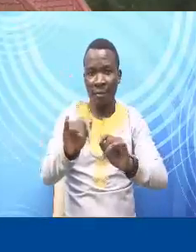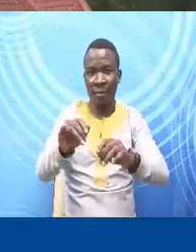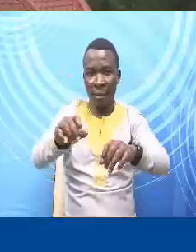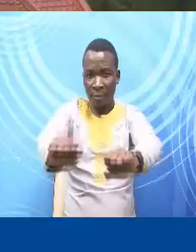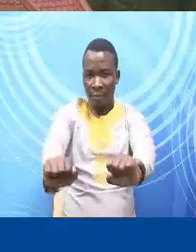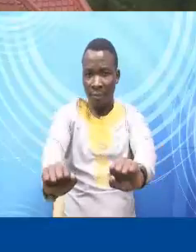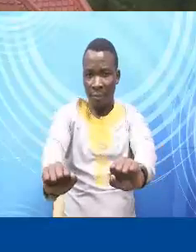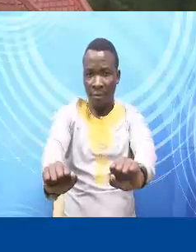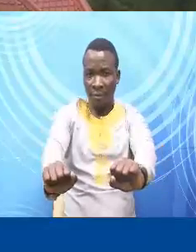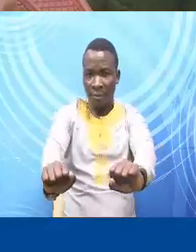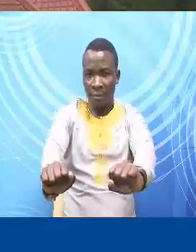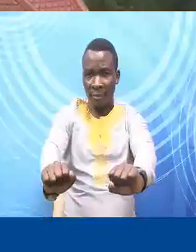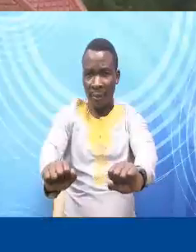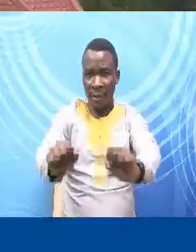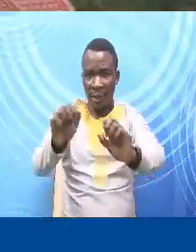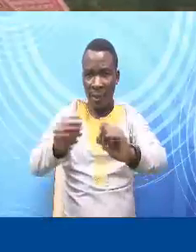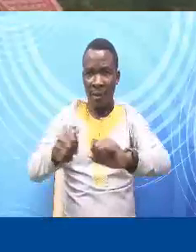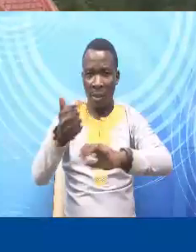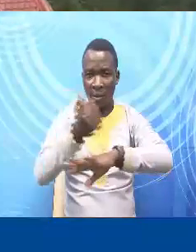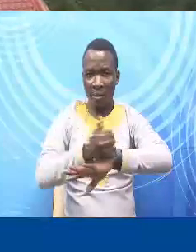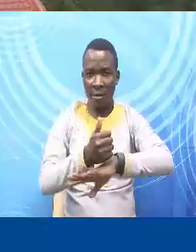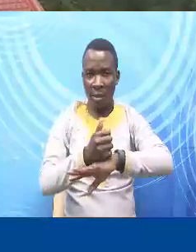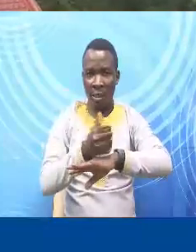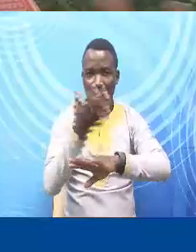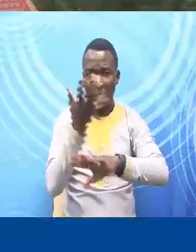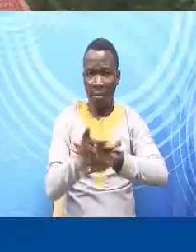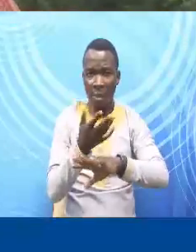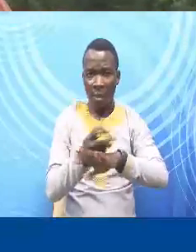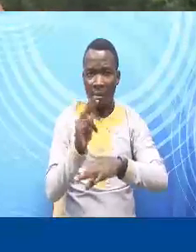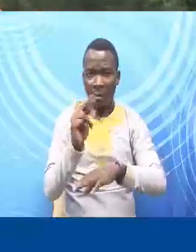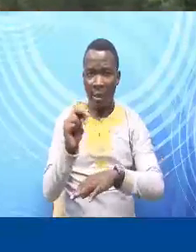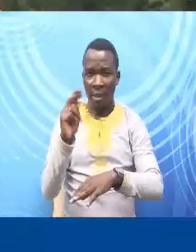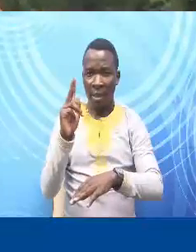shobora kunshyiraho ibuye ry'ibiro 200